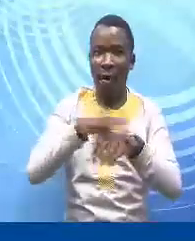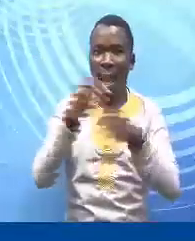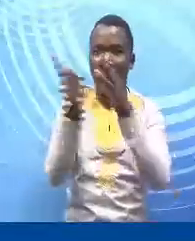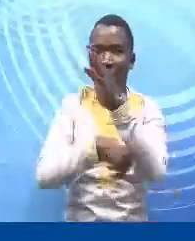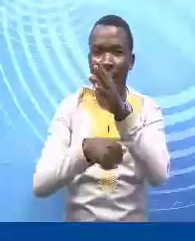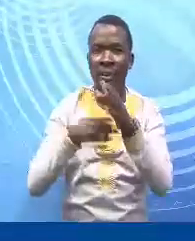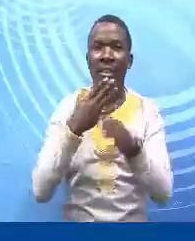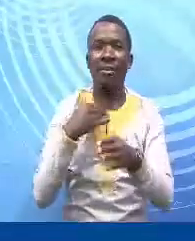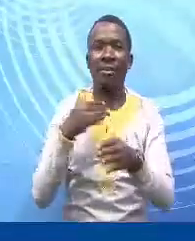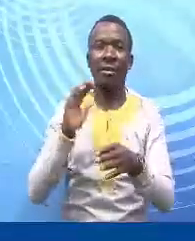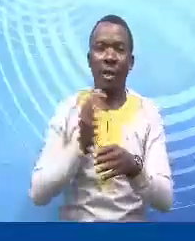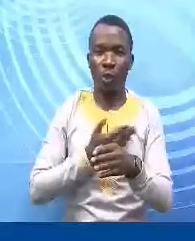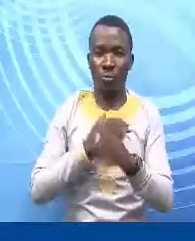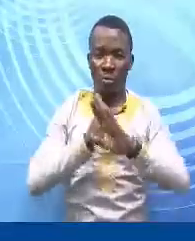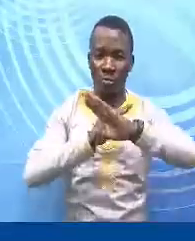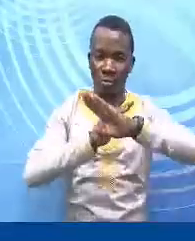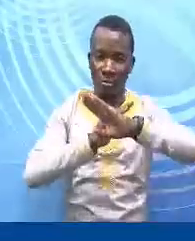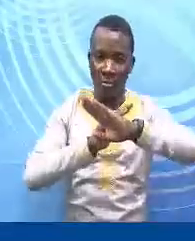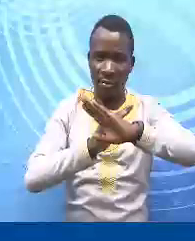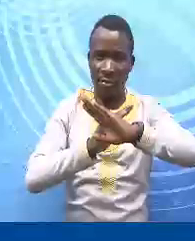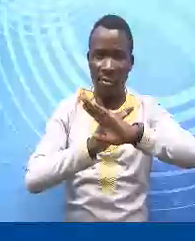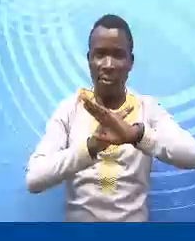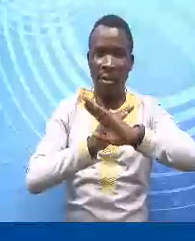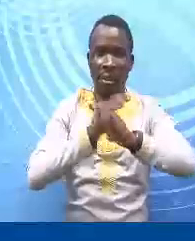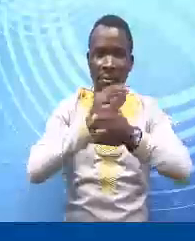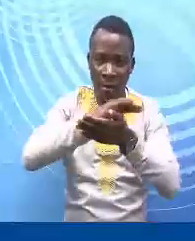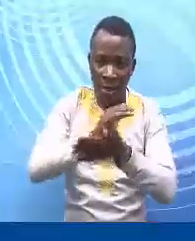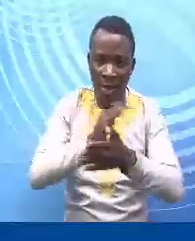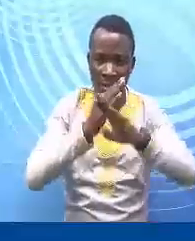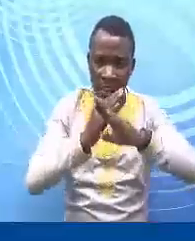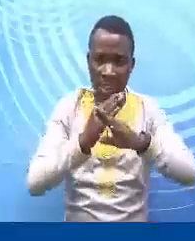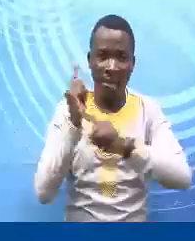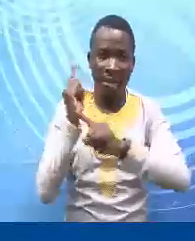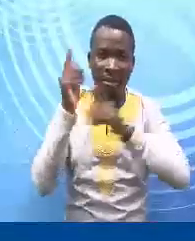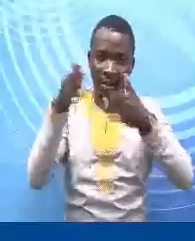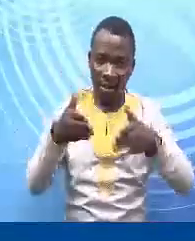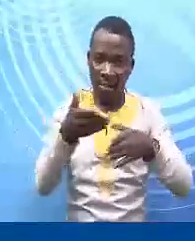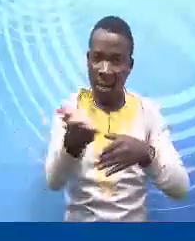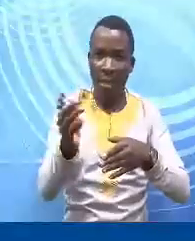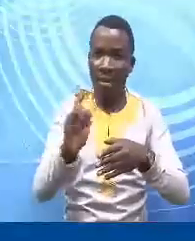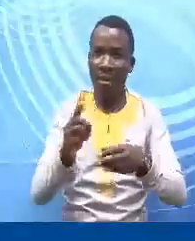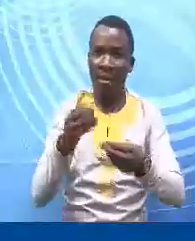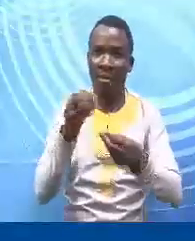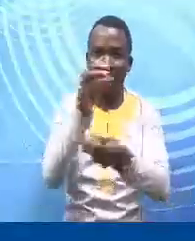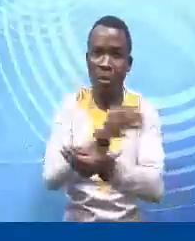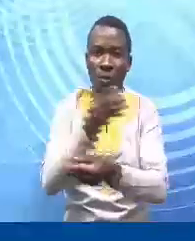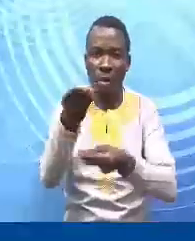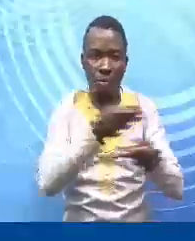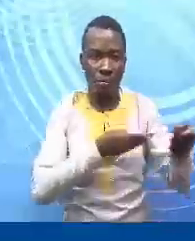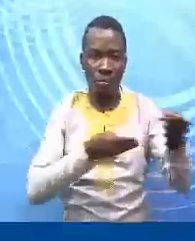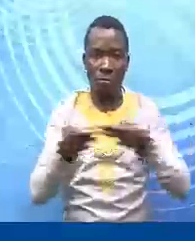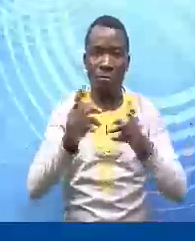nuko mwaturengera abantu wa Gasata turarenganwa n'abanyarwanda ba hano tutabahaye ruswa ntabwo ducuruza